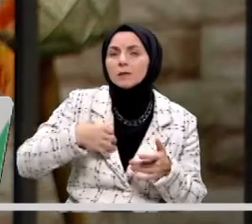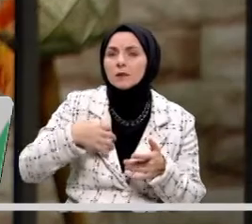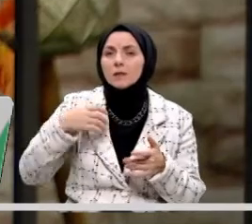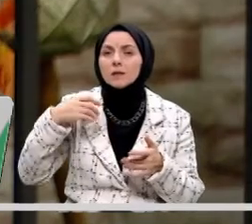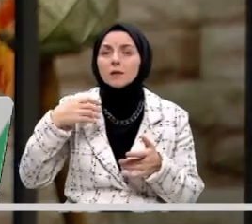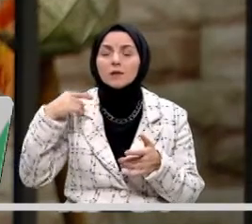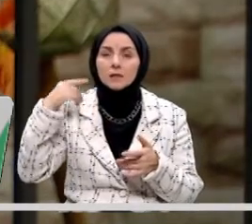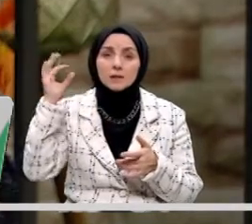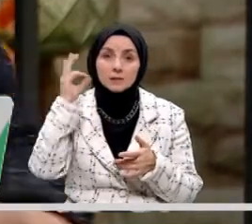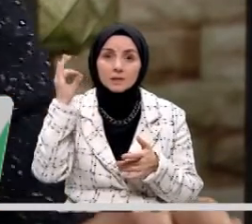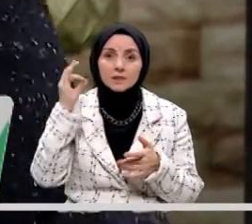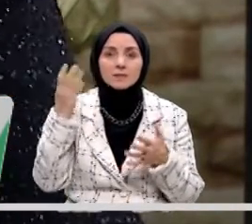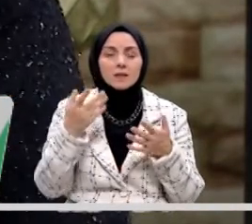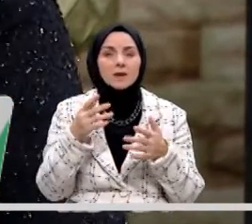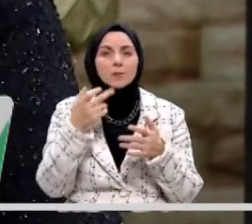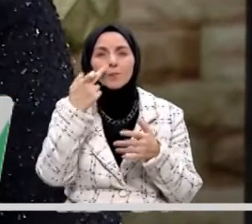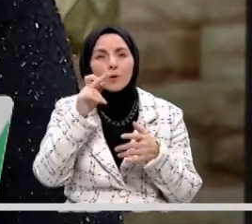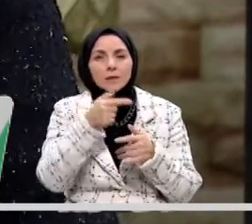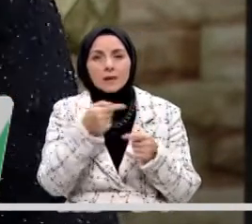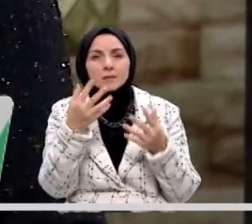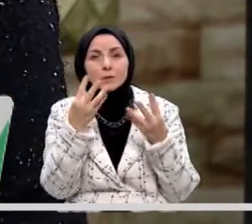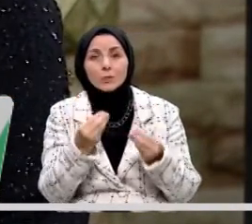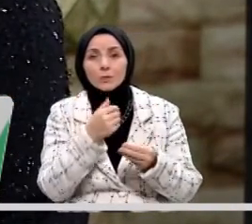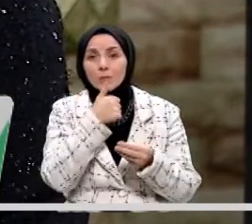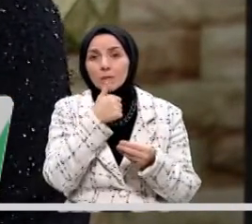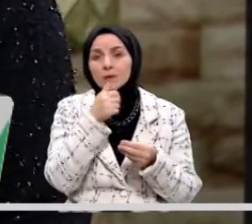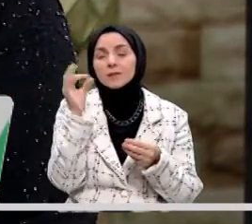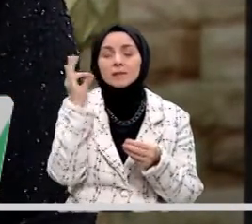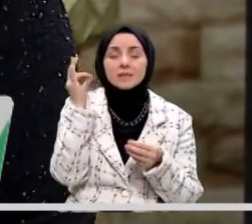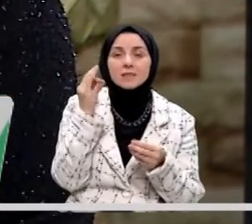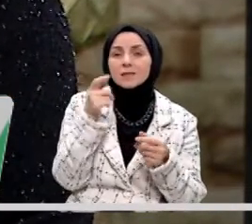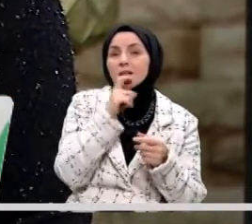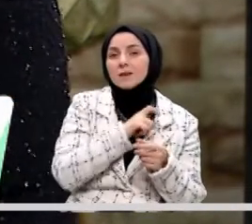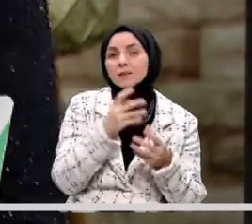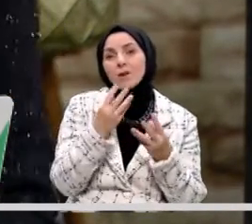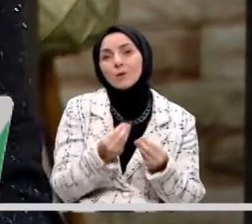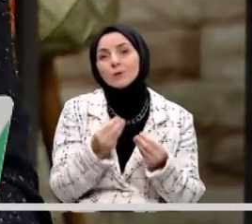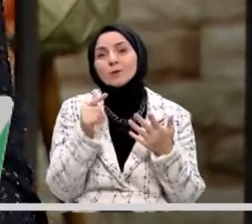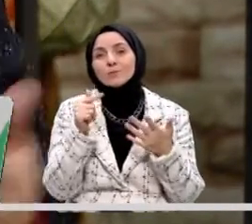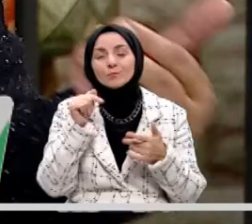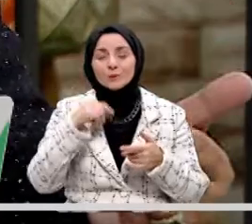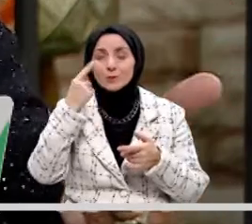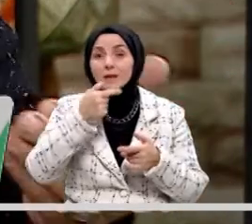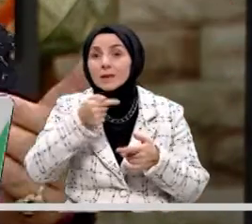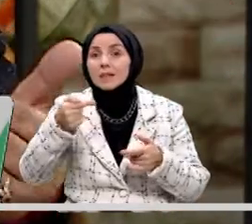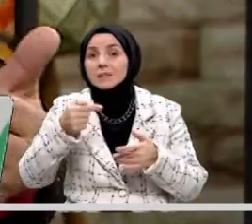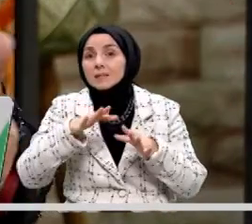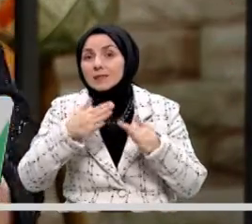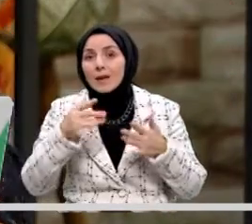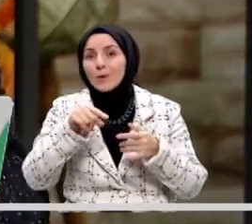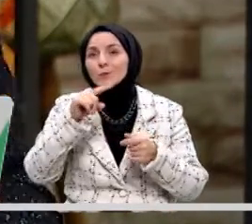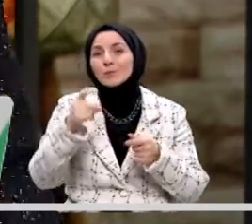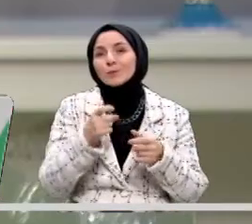yorgun olmaya başladı Onun için eksiği göstererek yani eksik derken bunu öğrenmemişiz gel bunu nasıl öğrenmemiz gerekiyor Bunu tamamlayalım